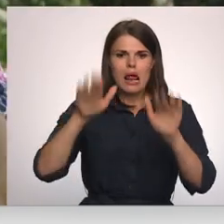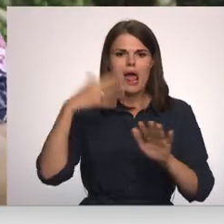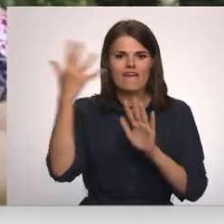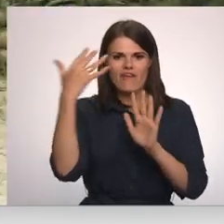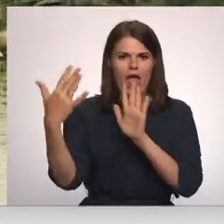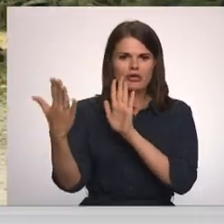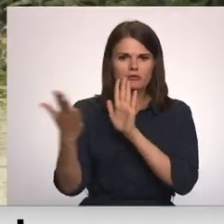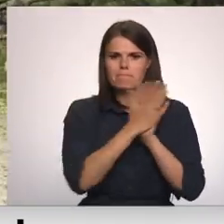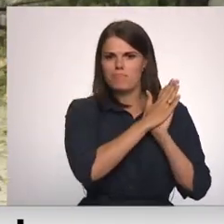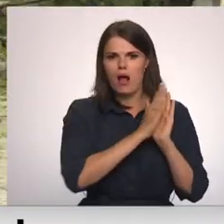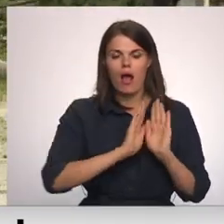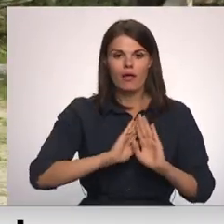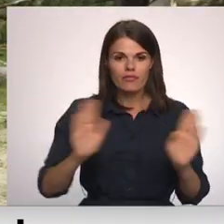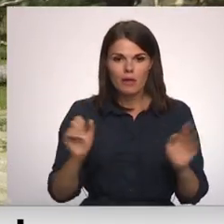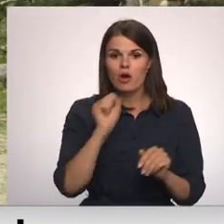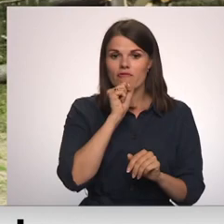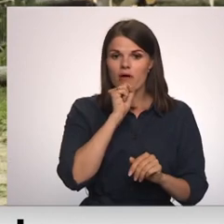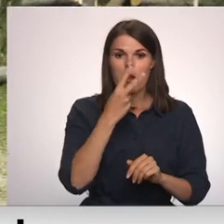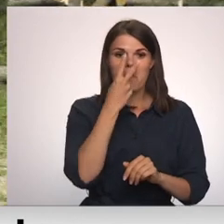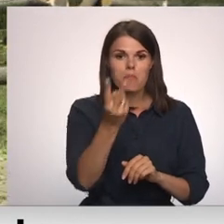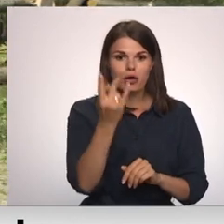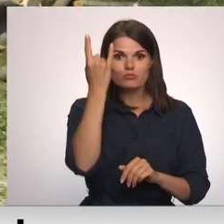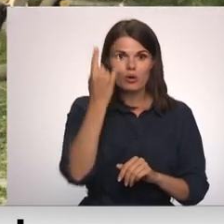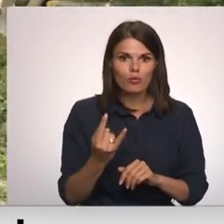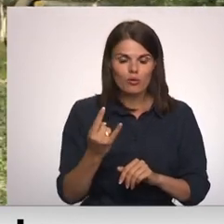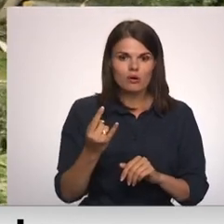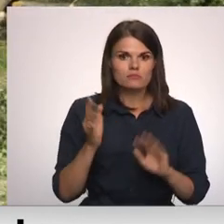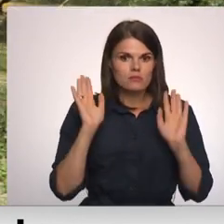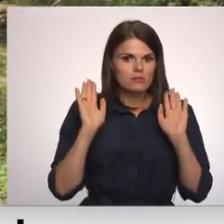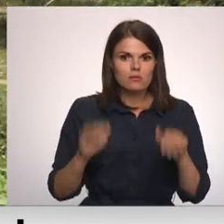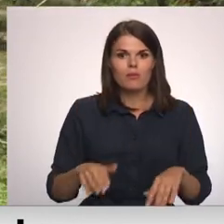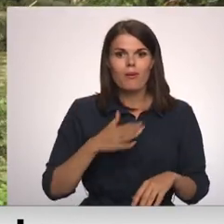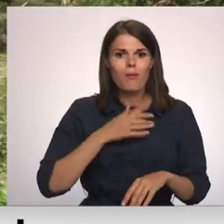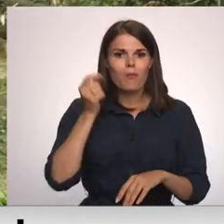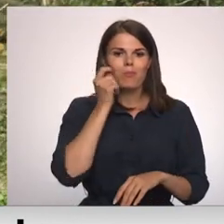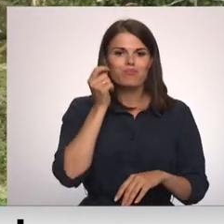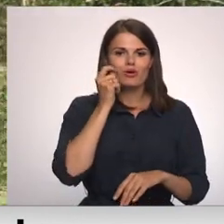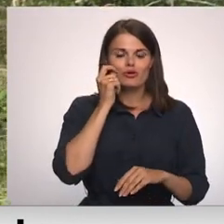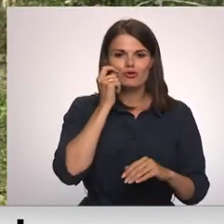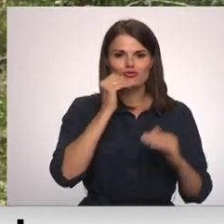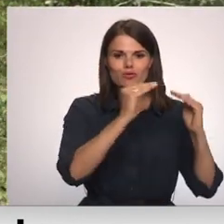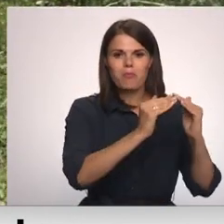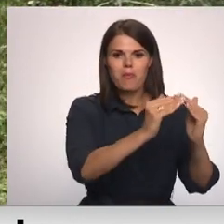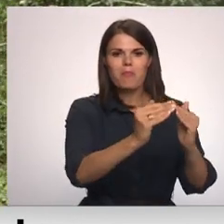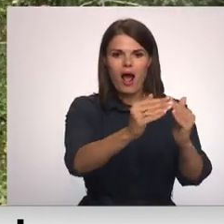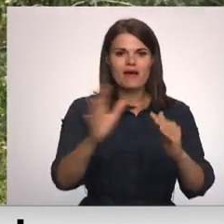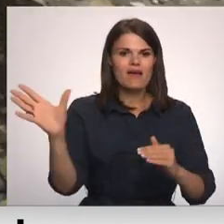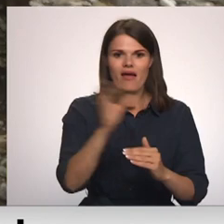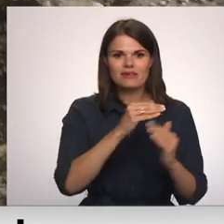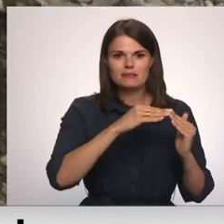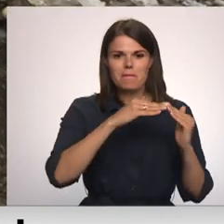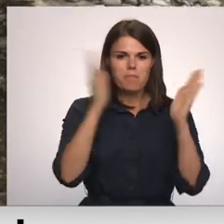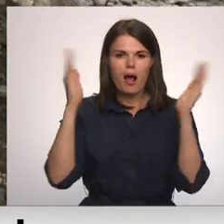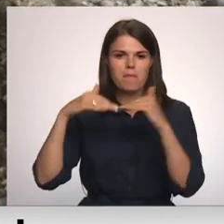neatspiest vaļā. Pēc tam paskatījos pa logu, skatos mīlīši. Mūsu bišu dravā visiem būriem visi vāki nost.